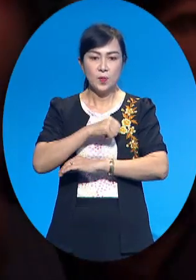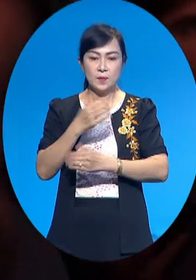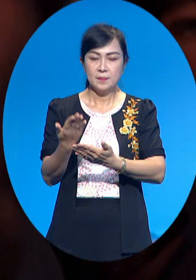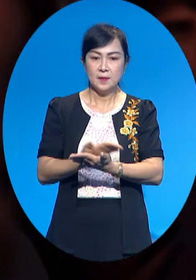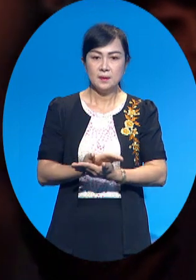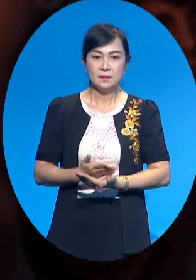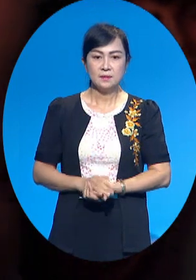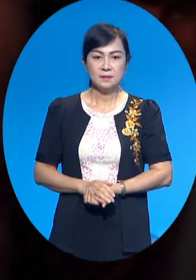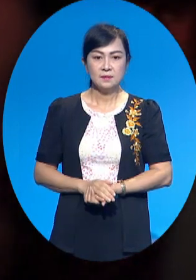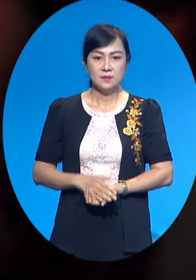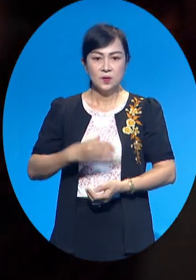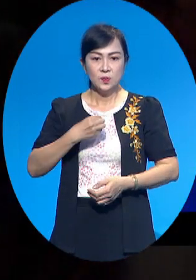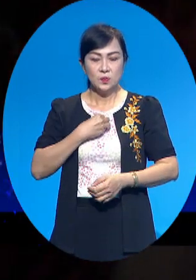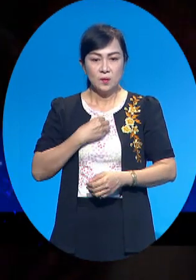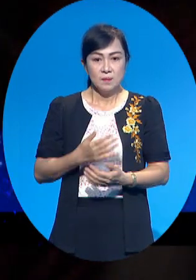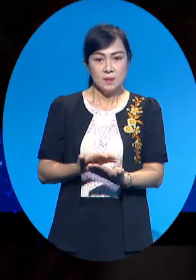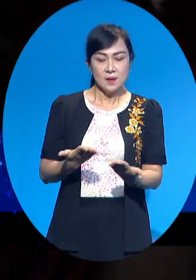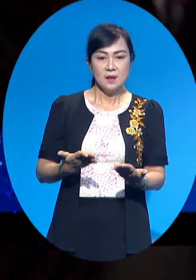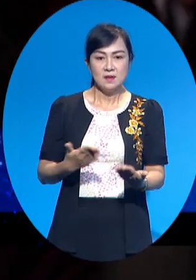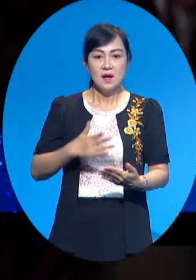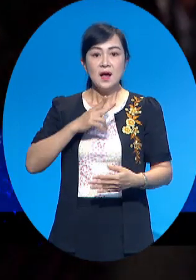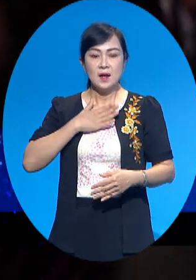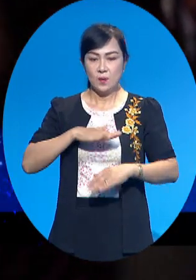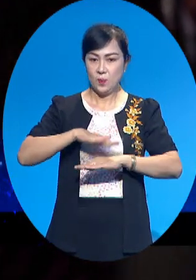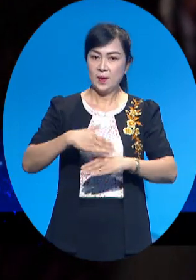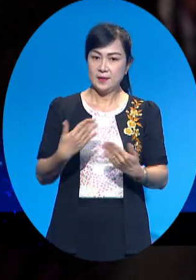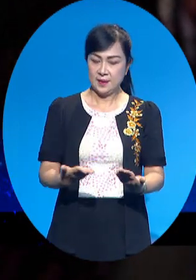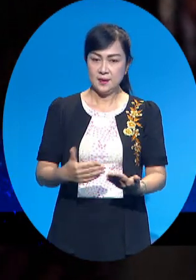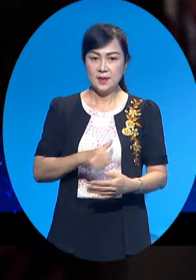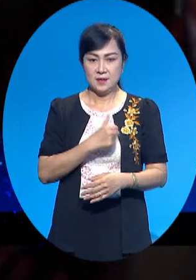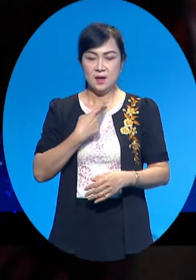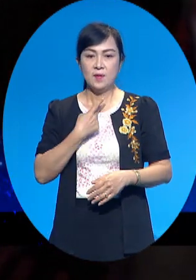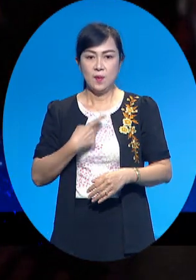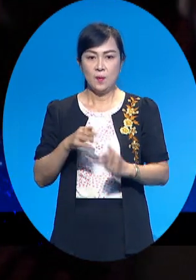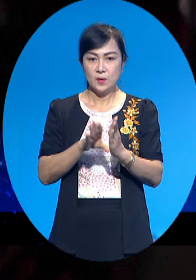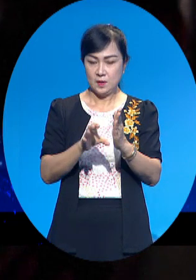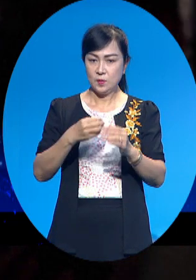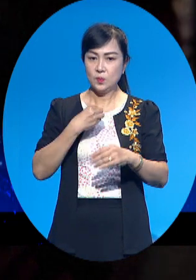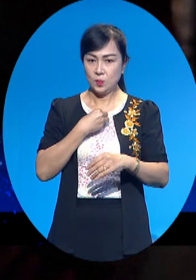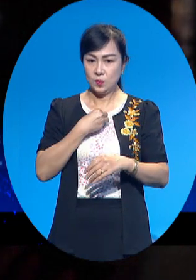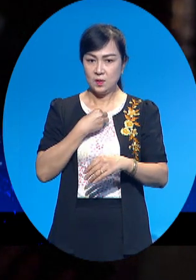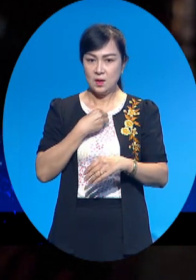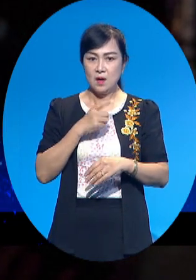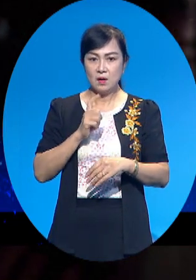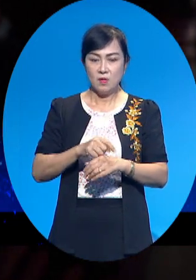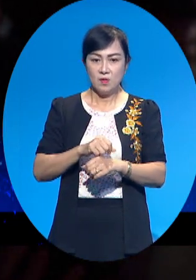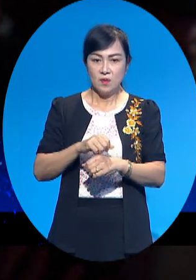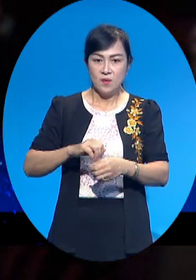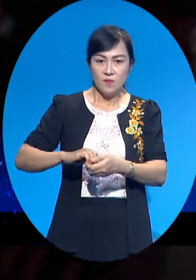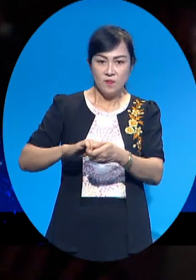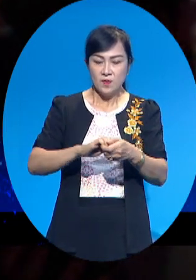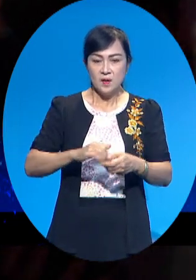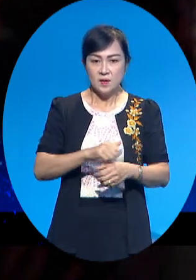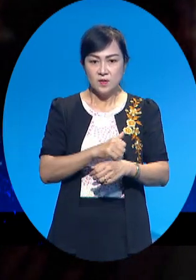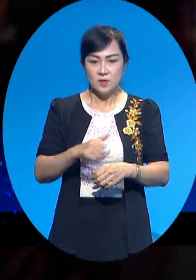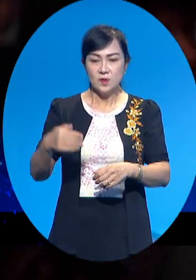mới. Bản thân tôi cũng bất ngờ, nhưng hài lòng với kết quả này. Người dân kỳ vọng vào chính sách của chúng tôi, trong đó có việc siết chặt vấn đề nhập cư